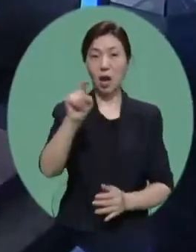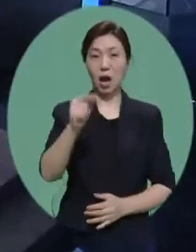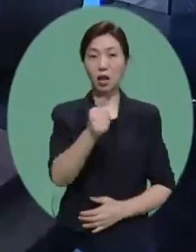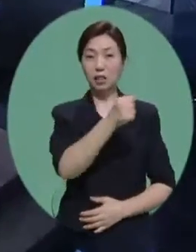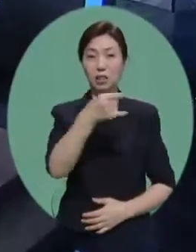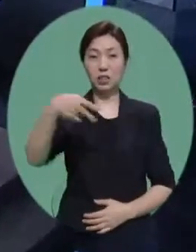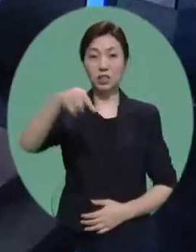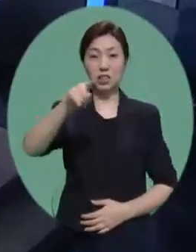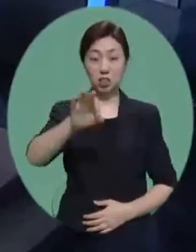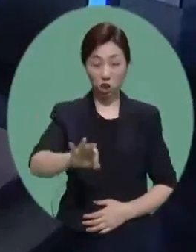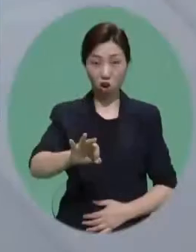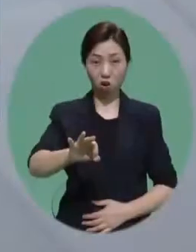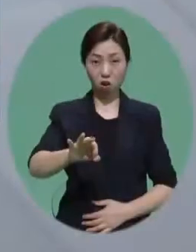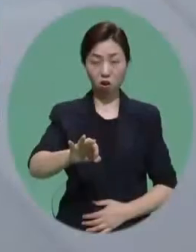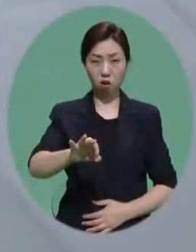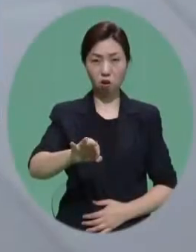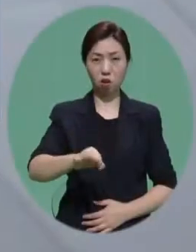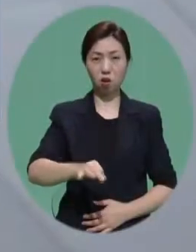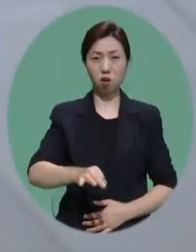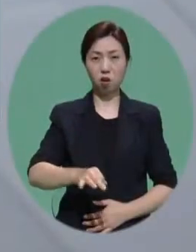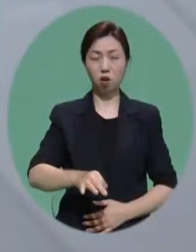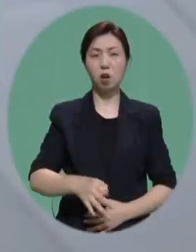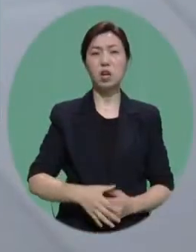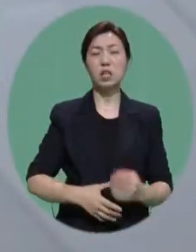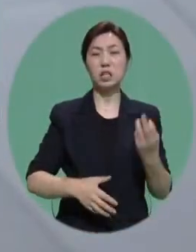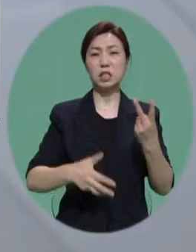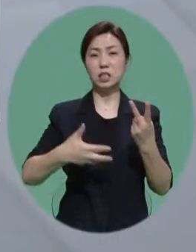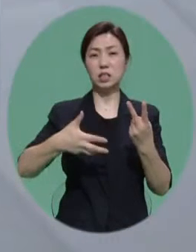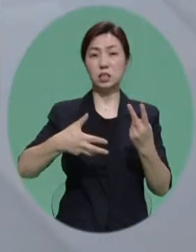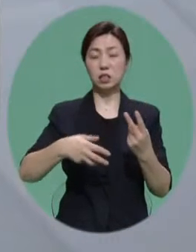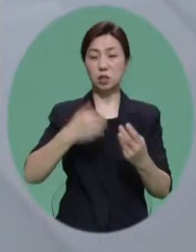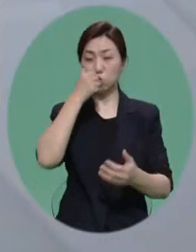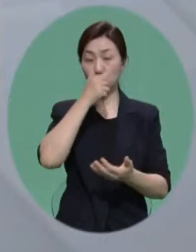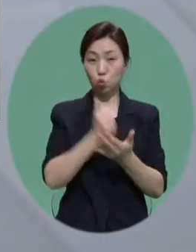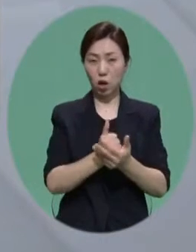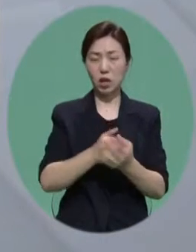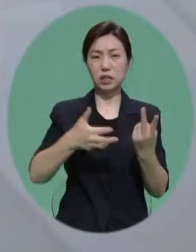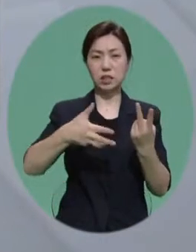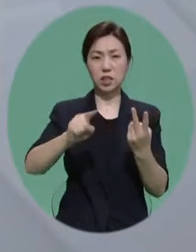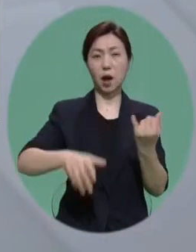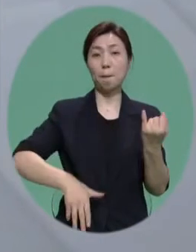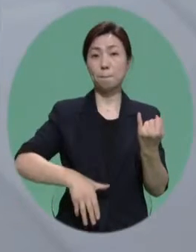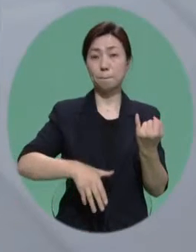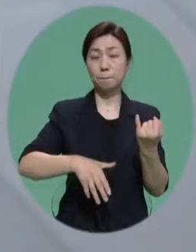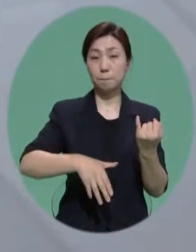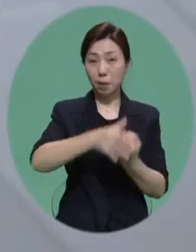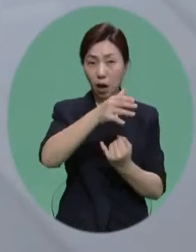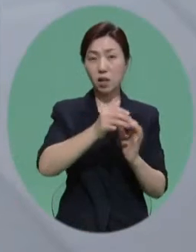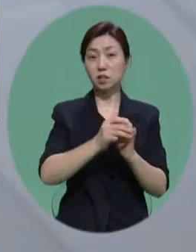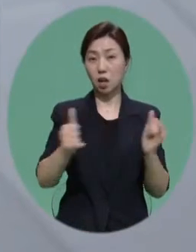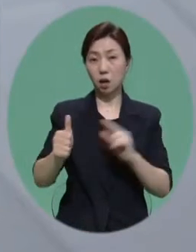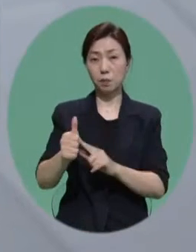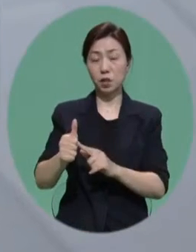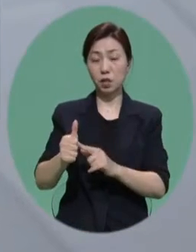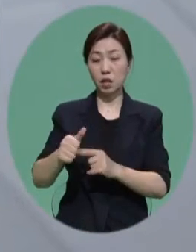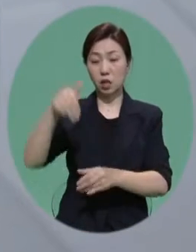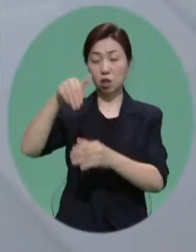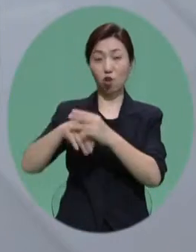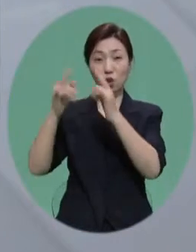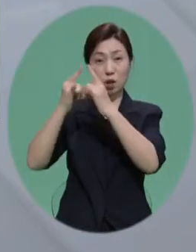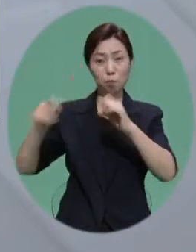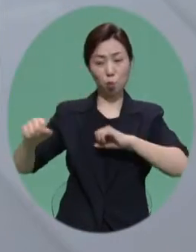손본 에서 일하고 있다는 얘기를 전해 들었어요 어 그 이후에 사실관계 파 그래서 조치를 하셨는지 말씀해 주시고요 또